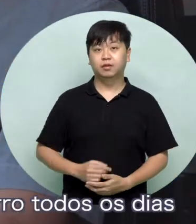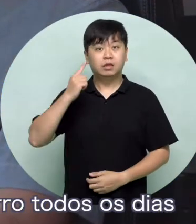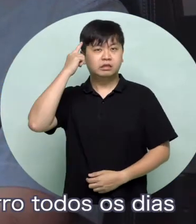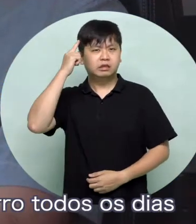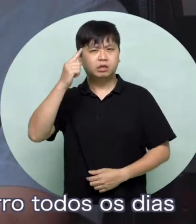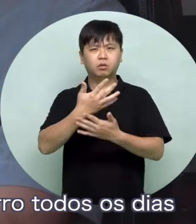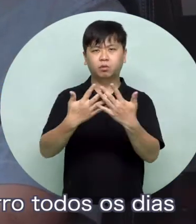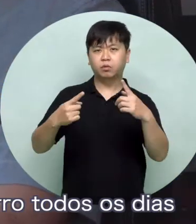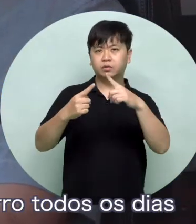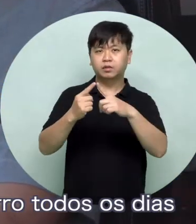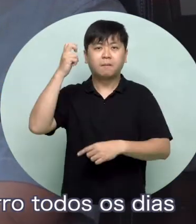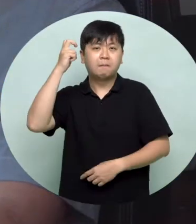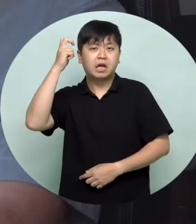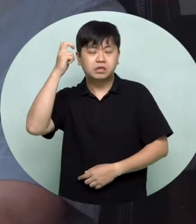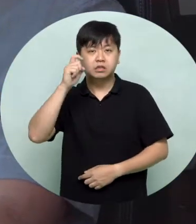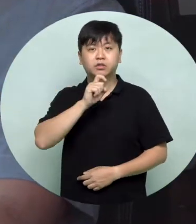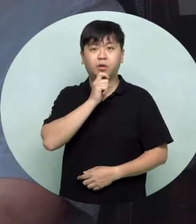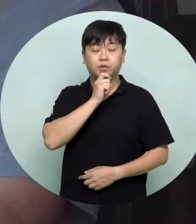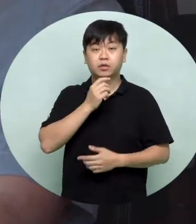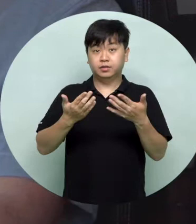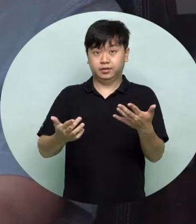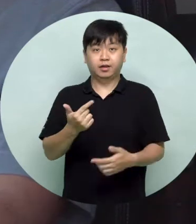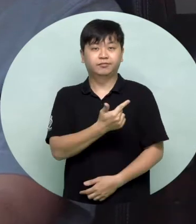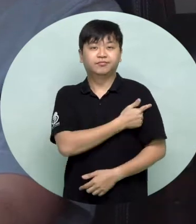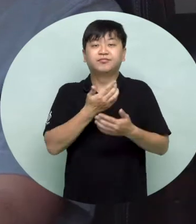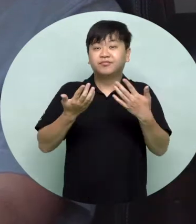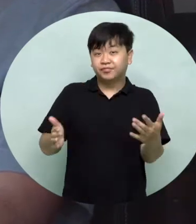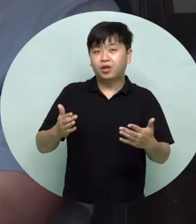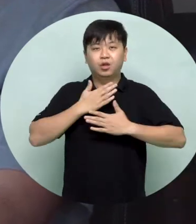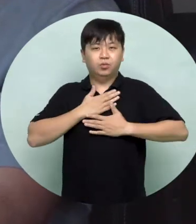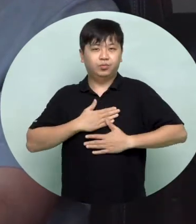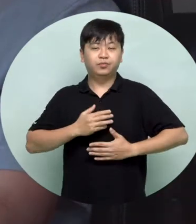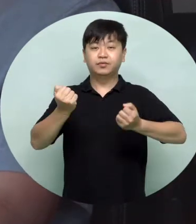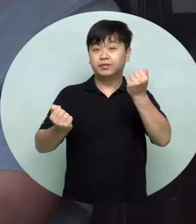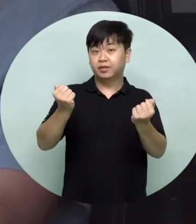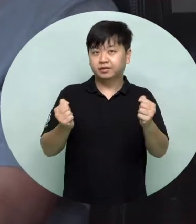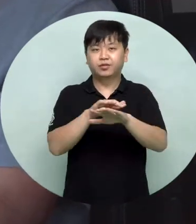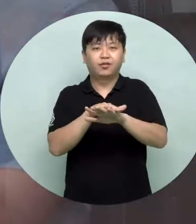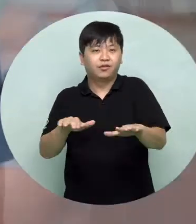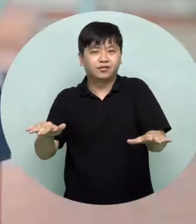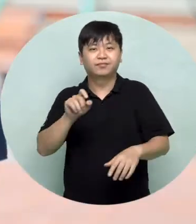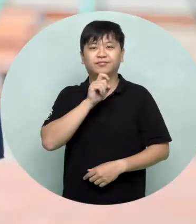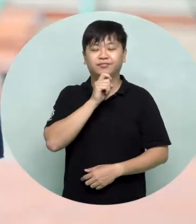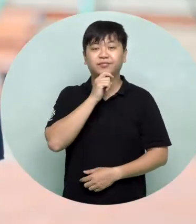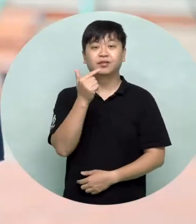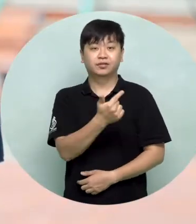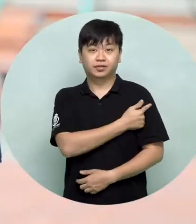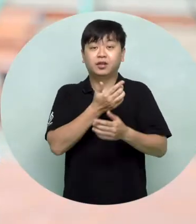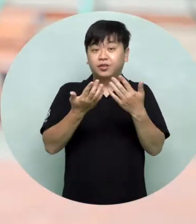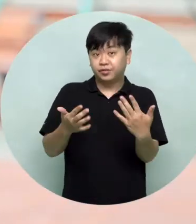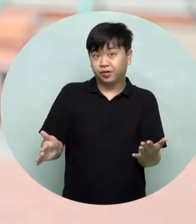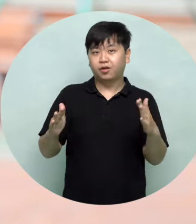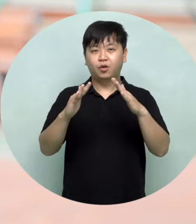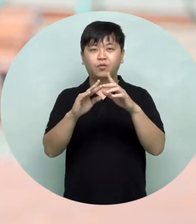日几万人上上落落，而家打咗疫苗，个人安心咗，揸车都定咗啦。 打咗疫苗